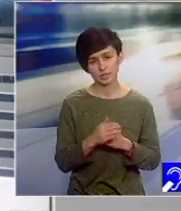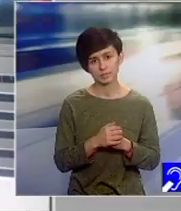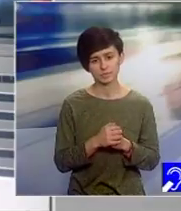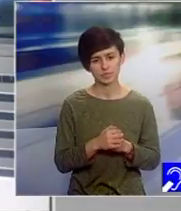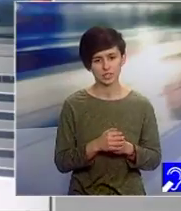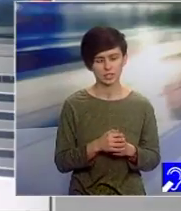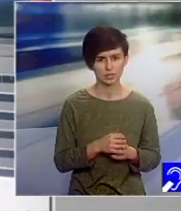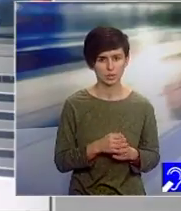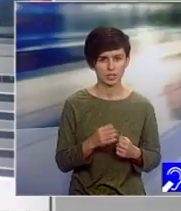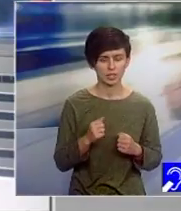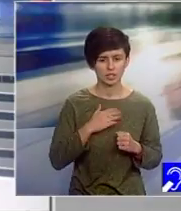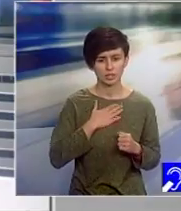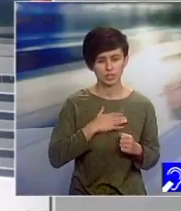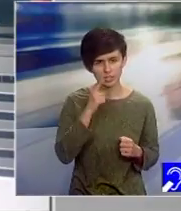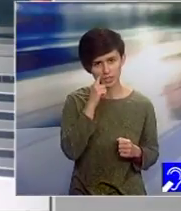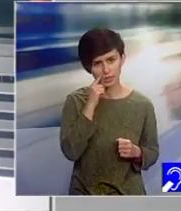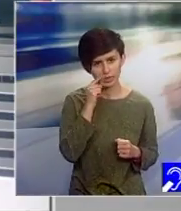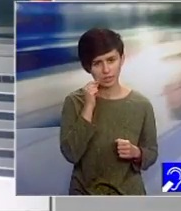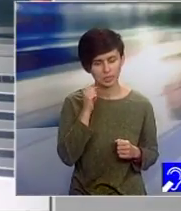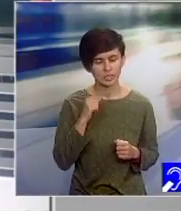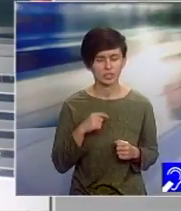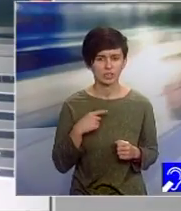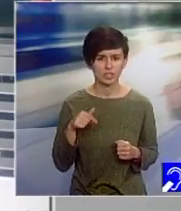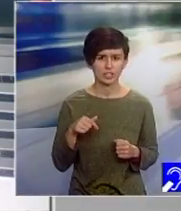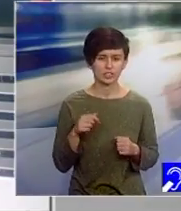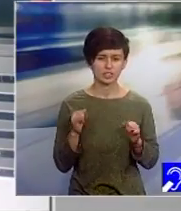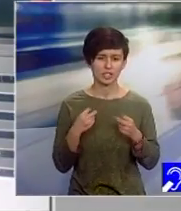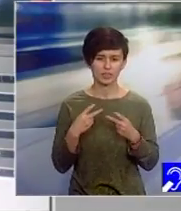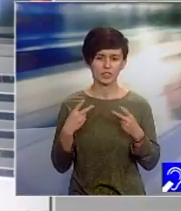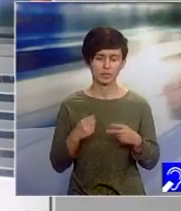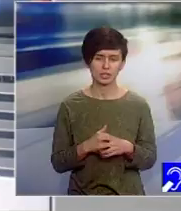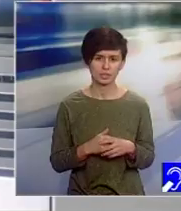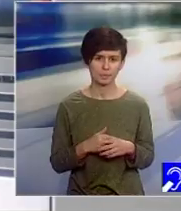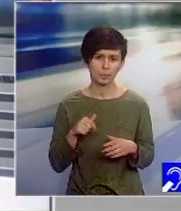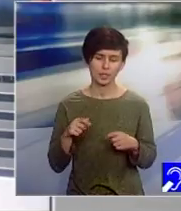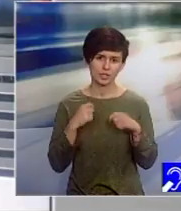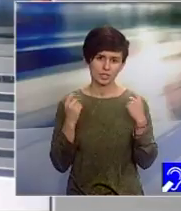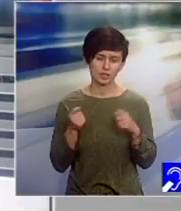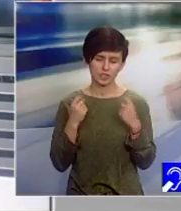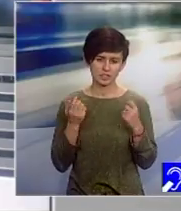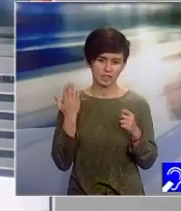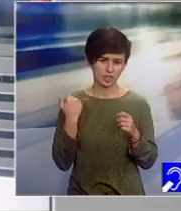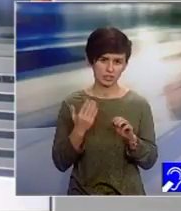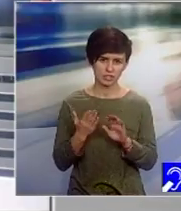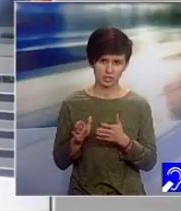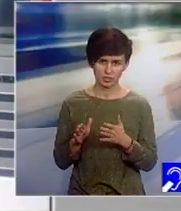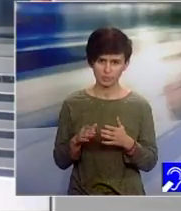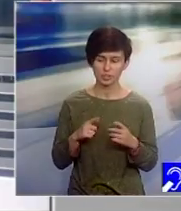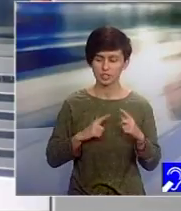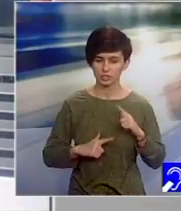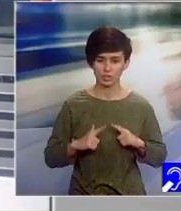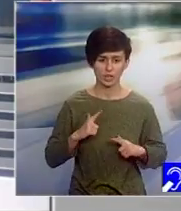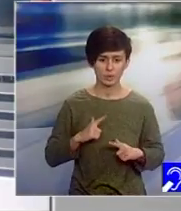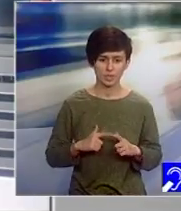lor de a ține de acest eveniment. Acest festival a pornit din pasiune. A fost pasiunea domnului profesor Laszlo, Francis